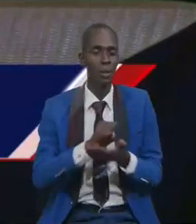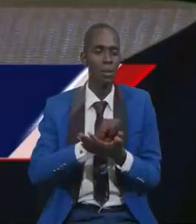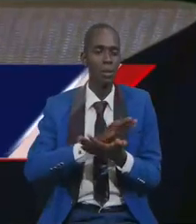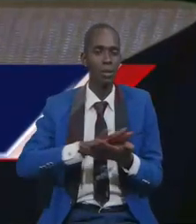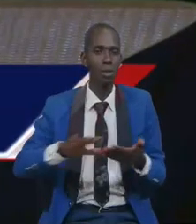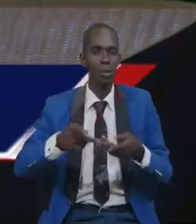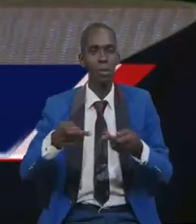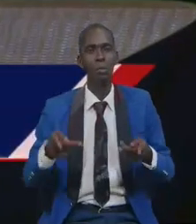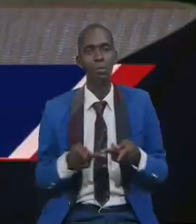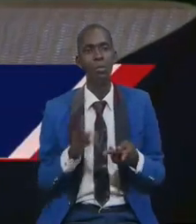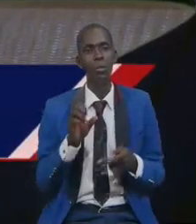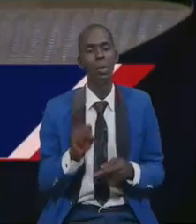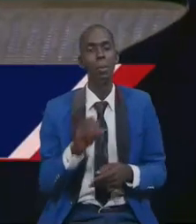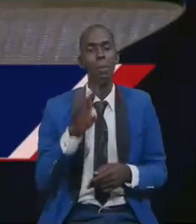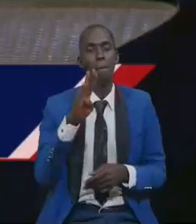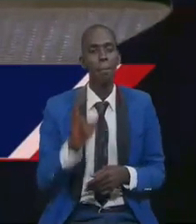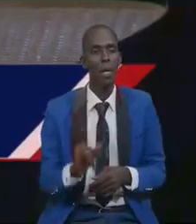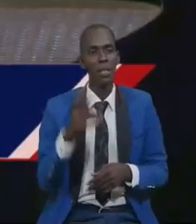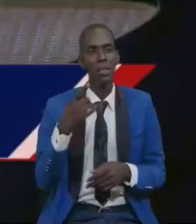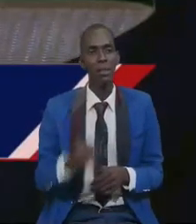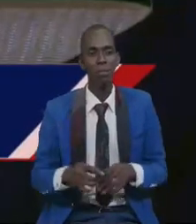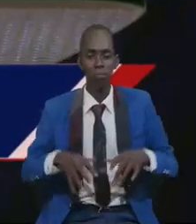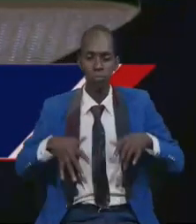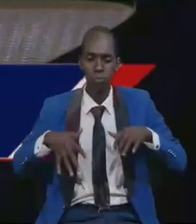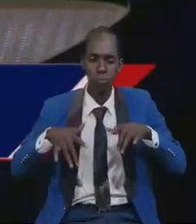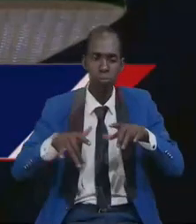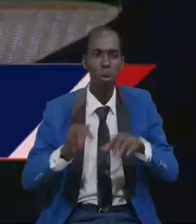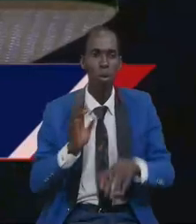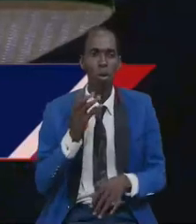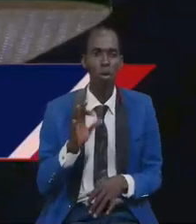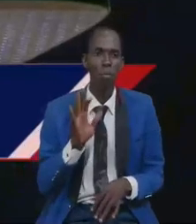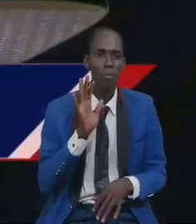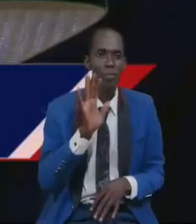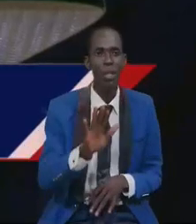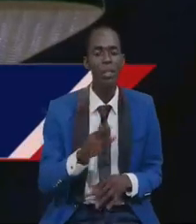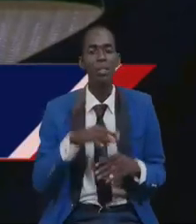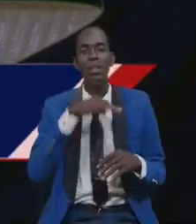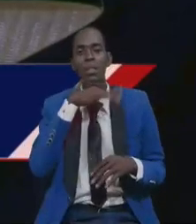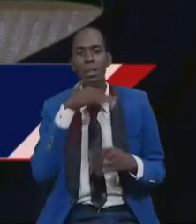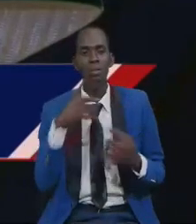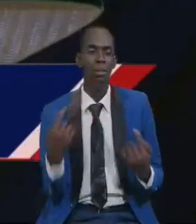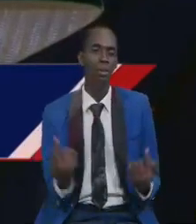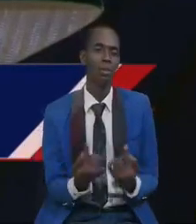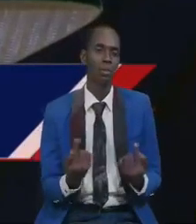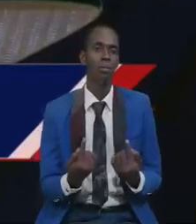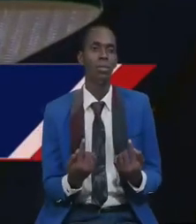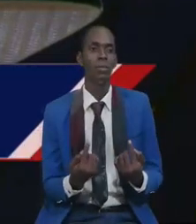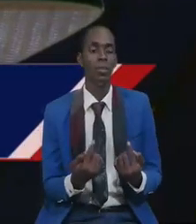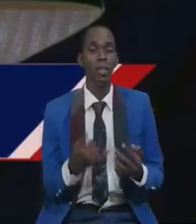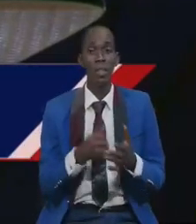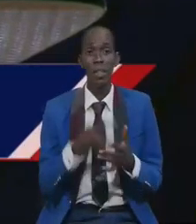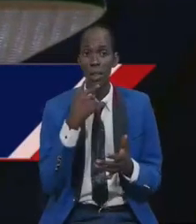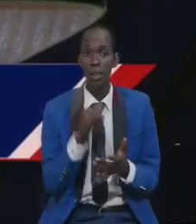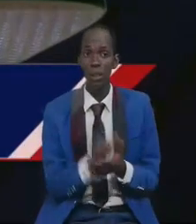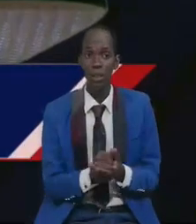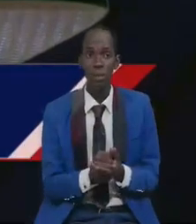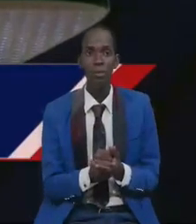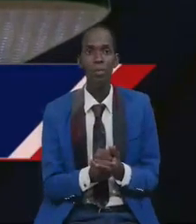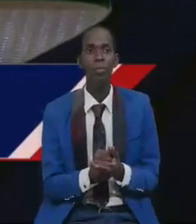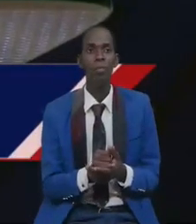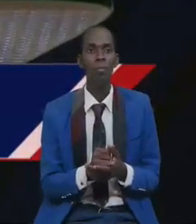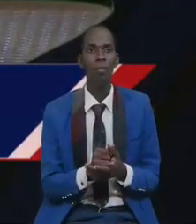terre. Je te livre en spectacle au roi par la multitude de tes iniquités, par l'injustice de ton commerce. Tu as